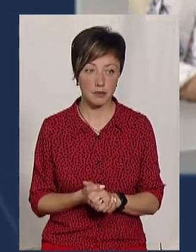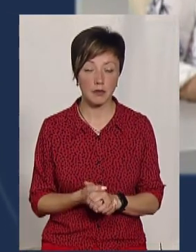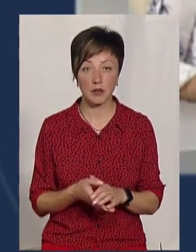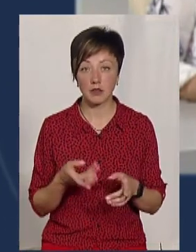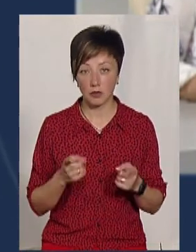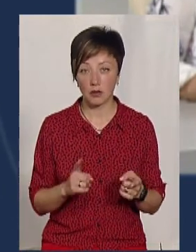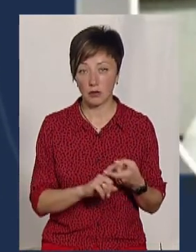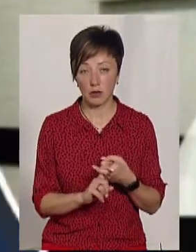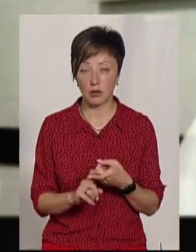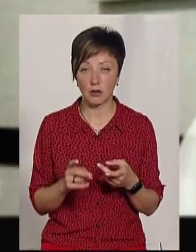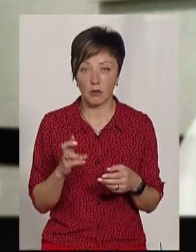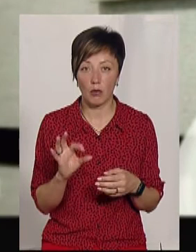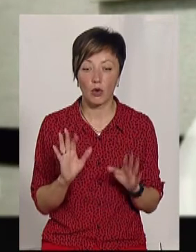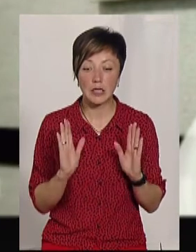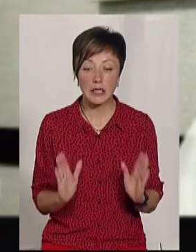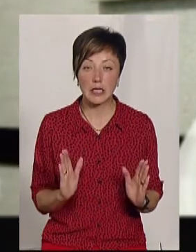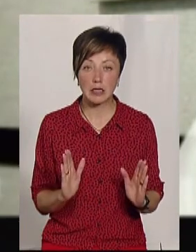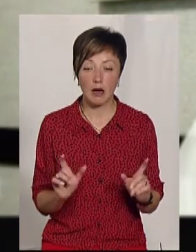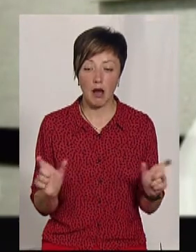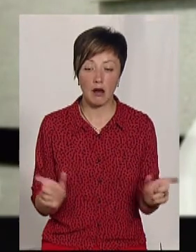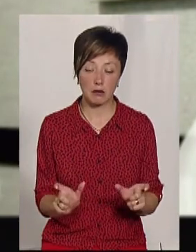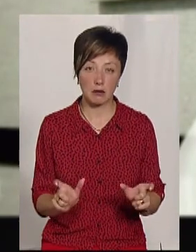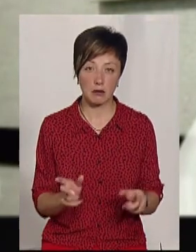Звичайно, що залежить. Тому що як тільки